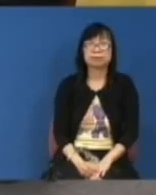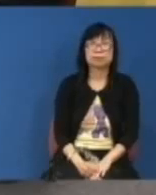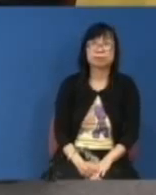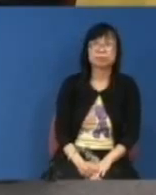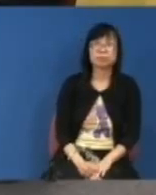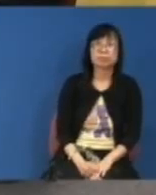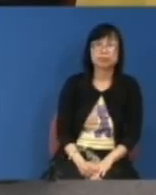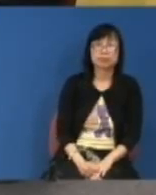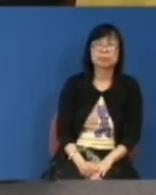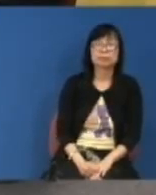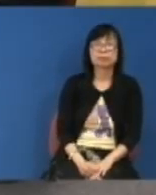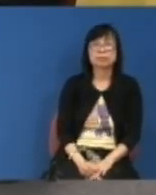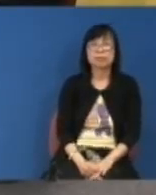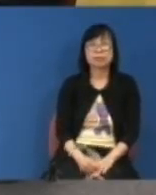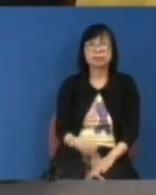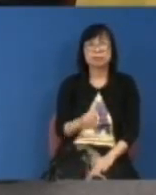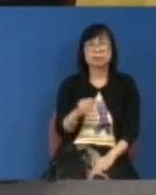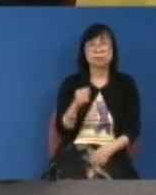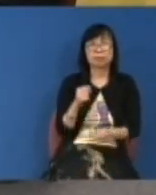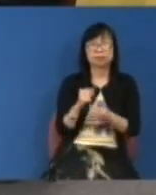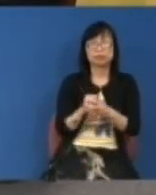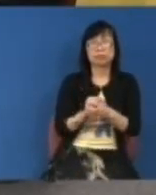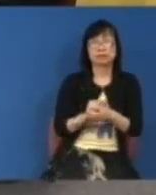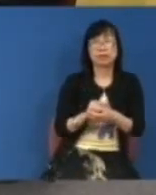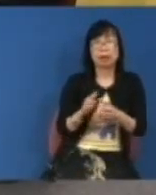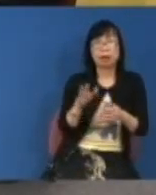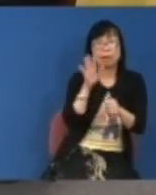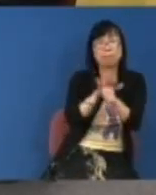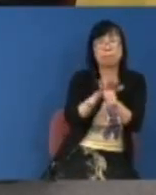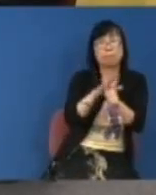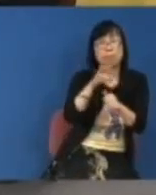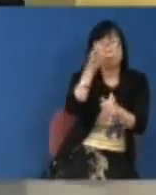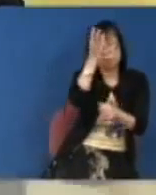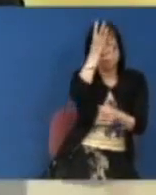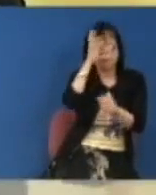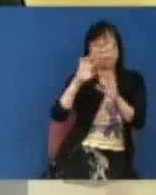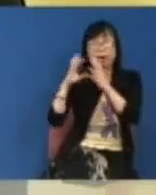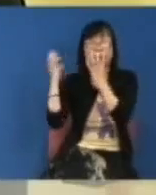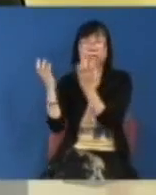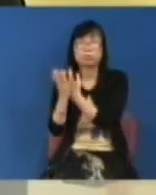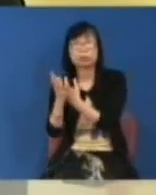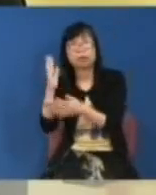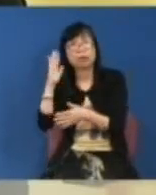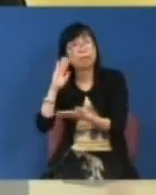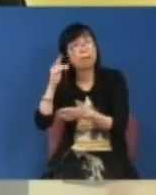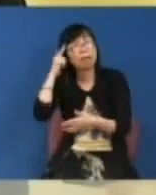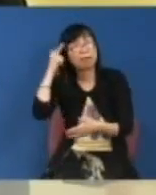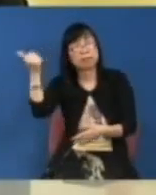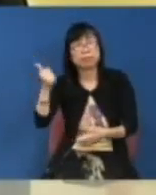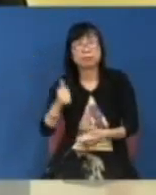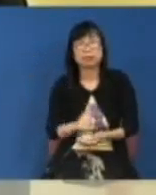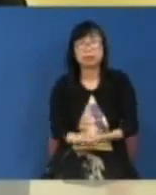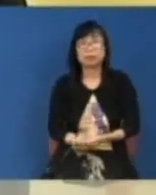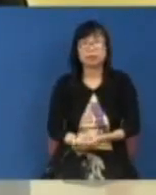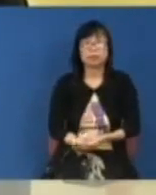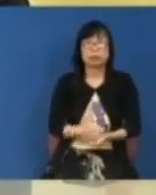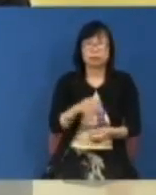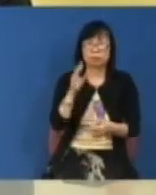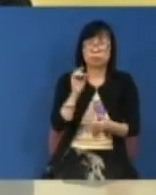玉成係明智嘅，所有嘅保皇派都係明智嘅，就係話你喺2005年 back down 咗，早啲